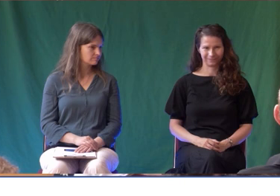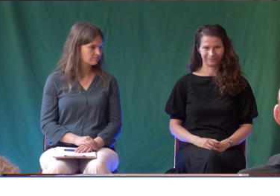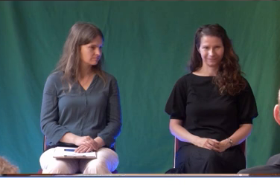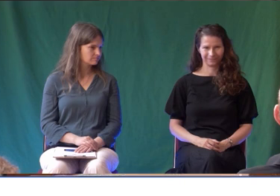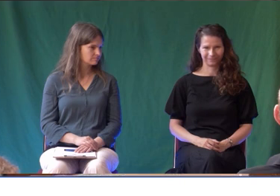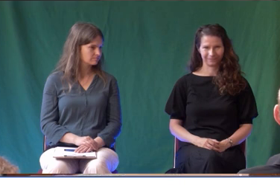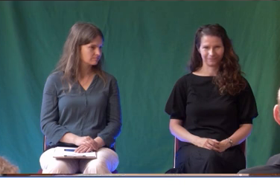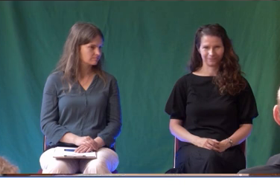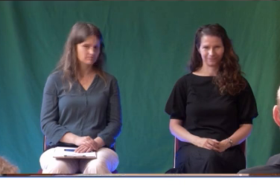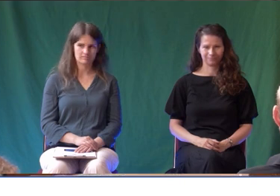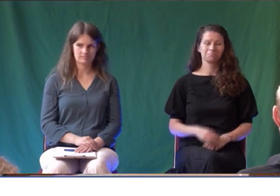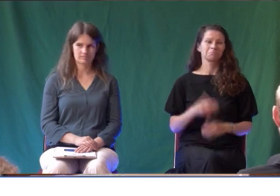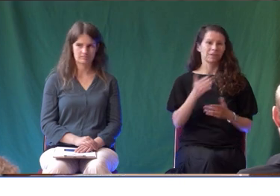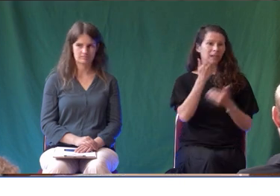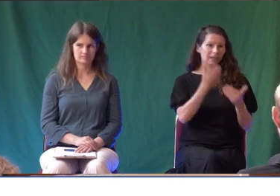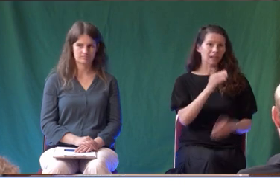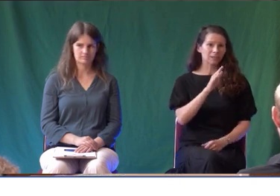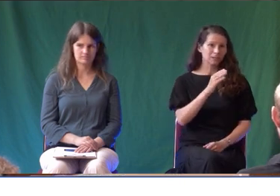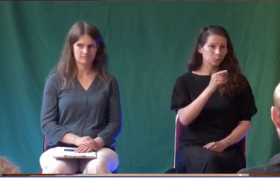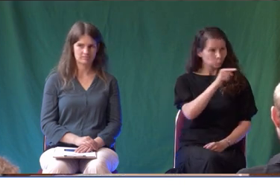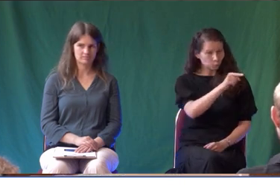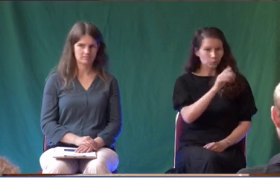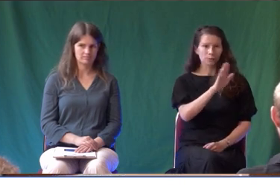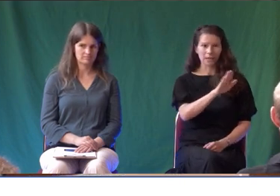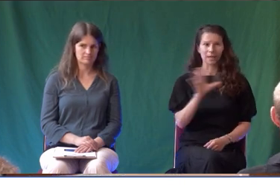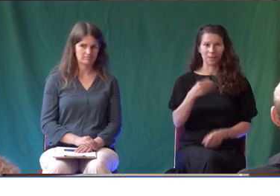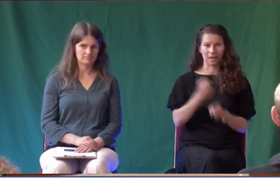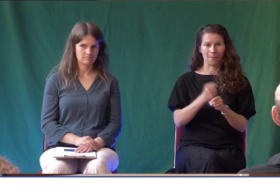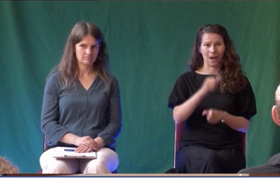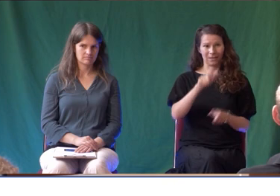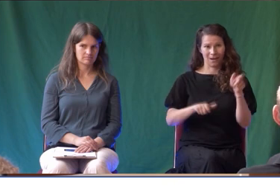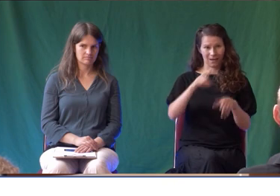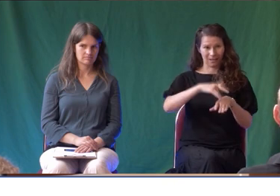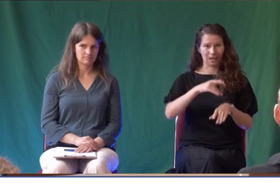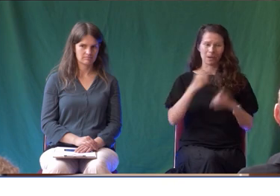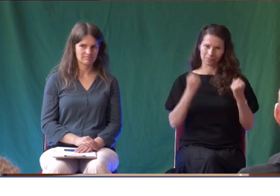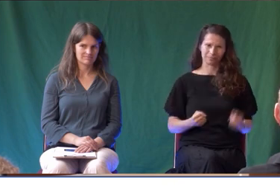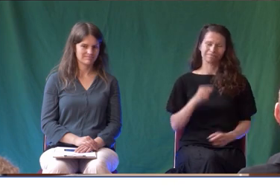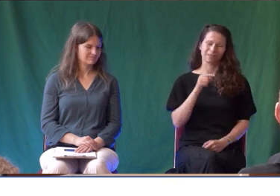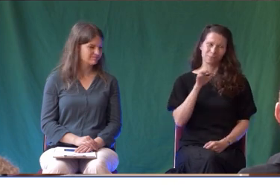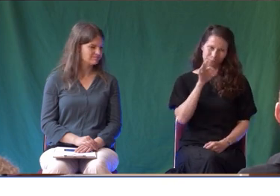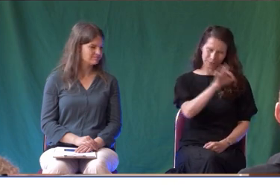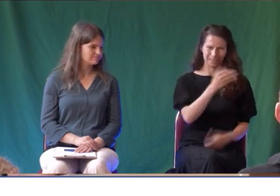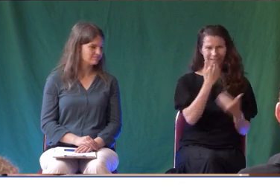an Sie und Ihre Mitarbeiter und Mitarbeiterin aber vor allem an sie